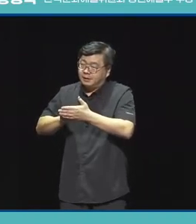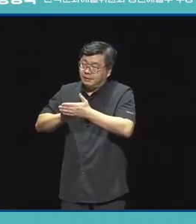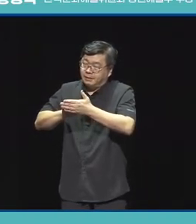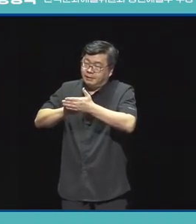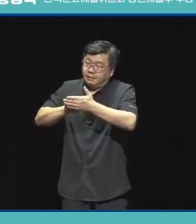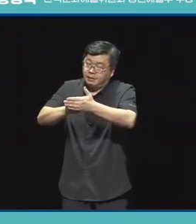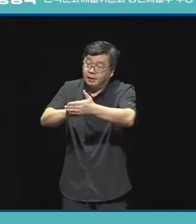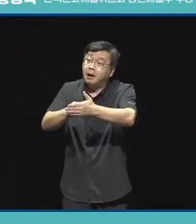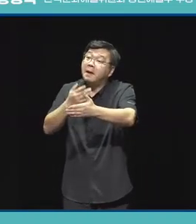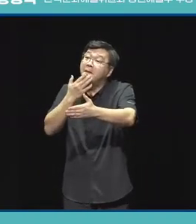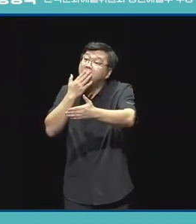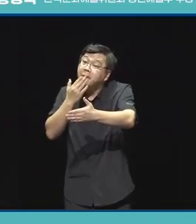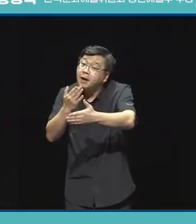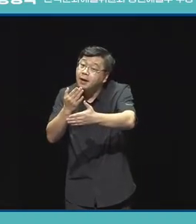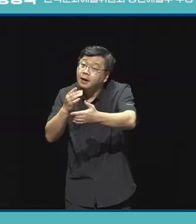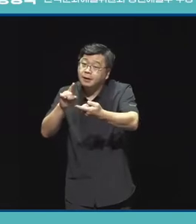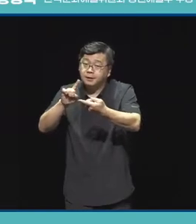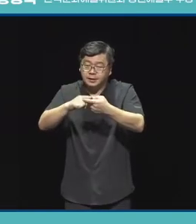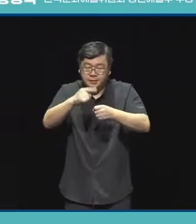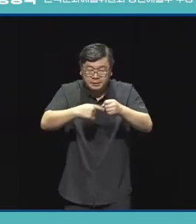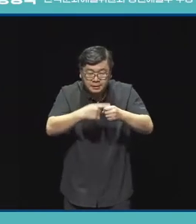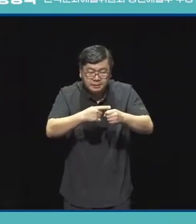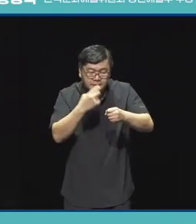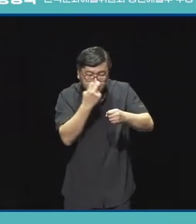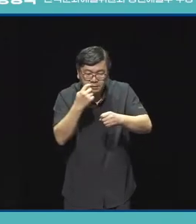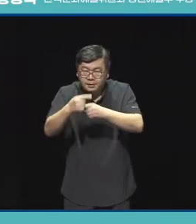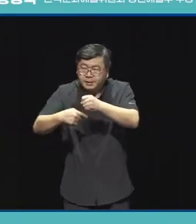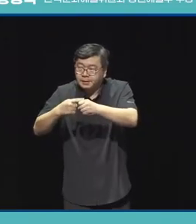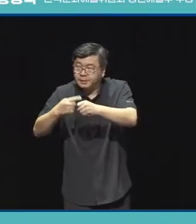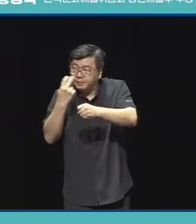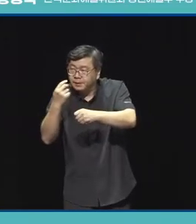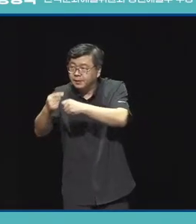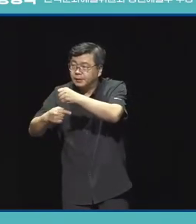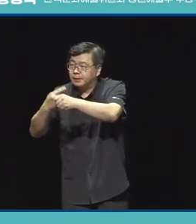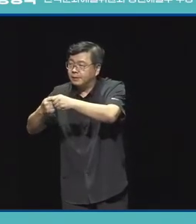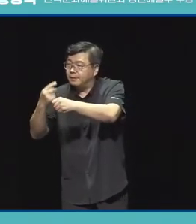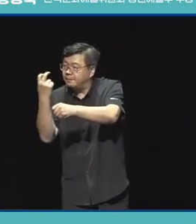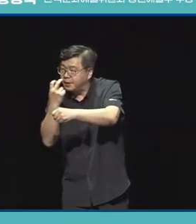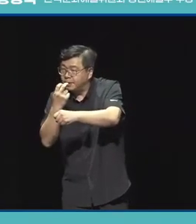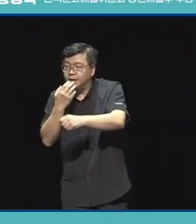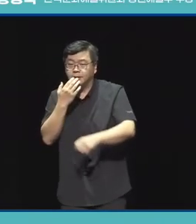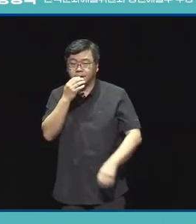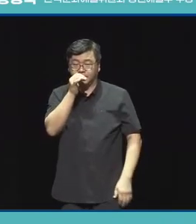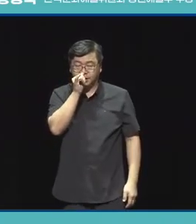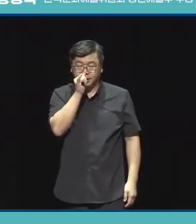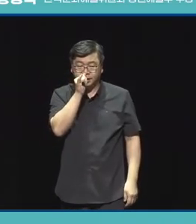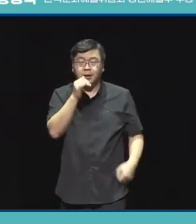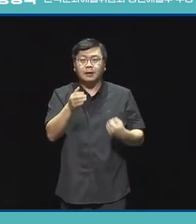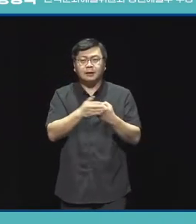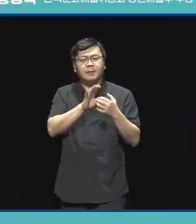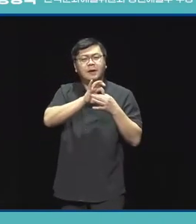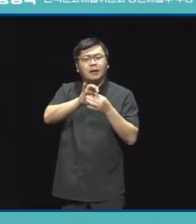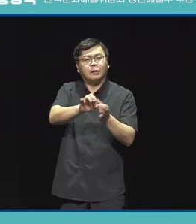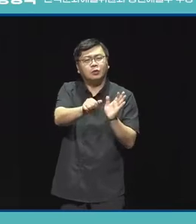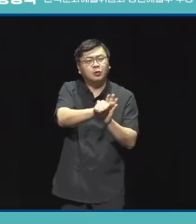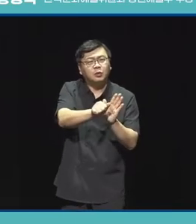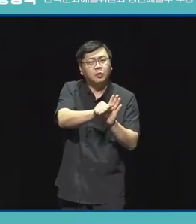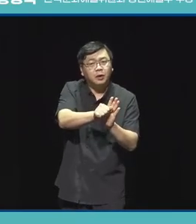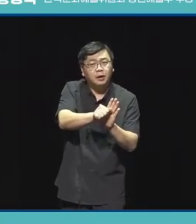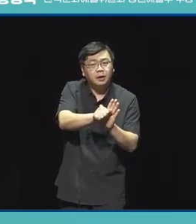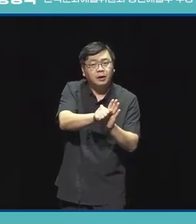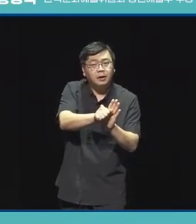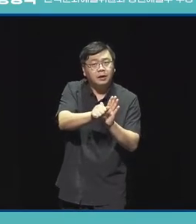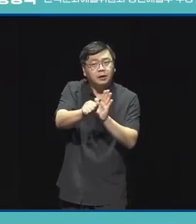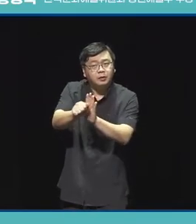중간에 모니터링과 평가의 과정들을 거쳐서 저희가 지속 지원에 대한 규모와 이런